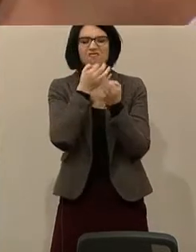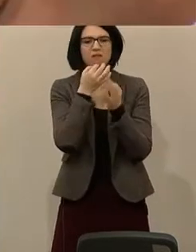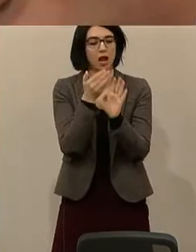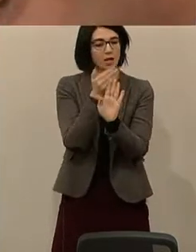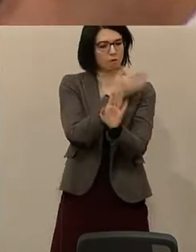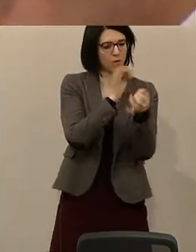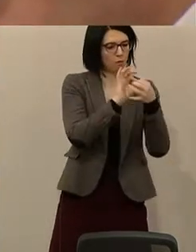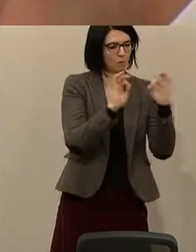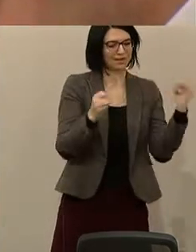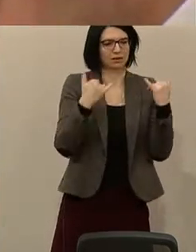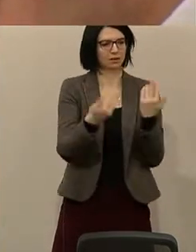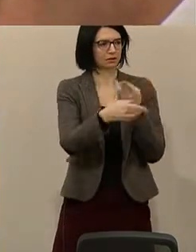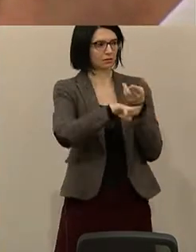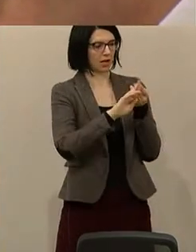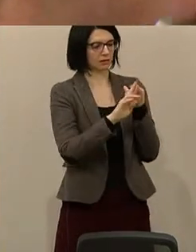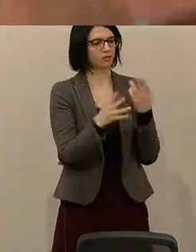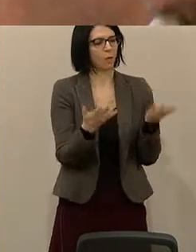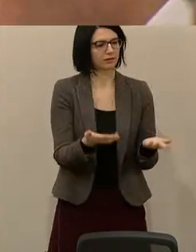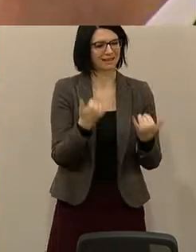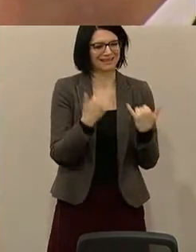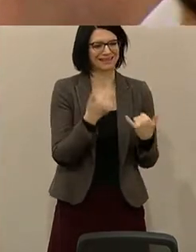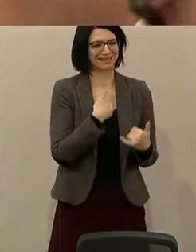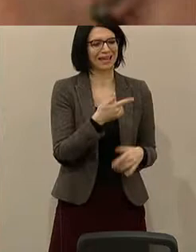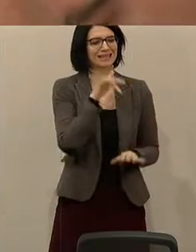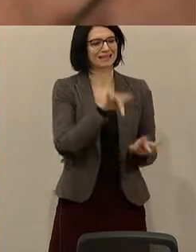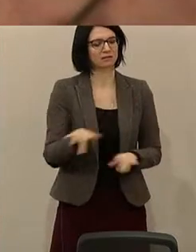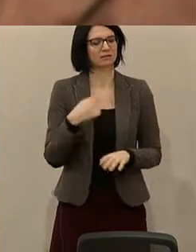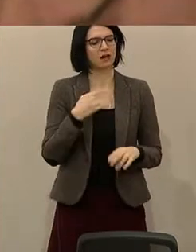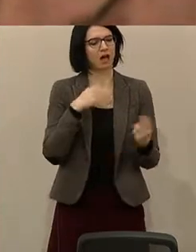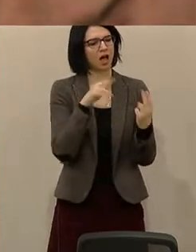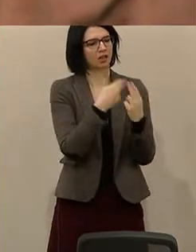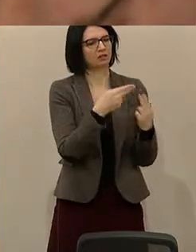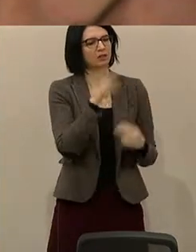ist die Antwort erfolgt. Und ich bitte jetzt, den Redner ausreden zu lassen.